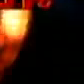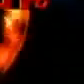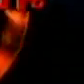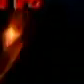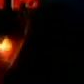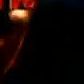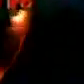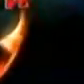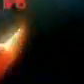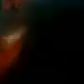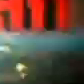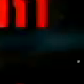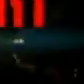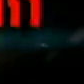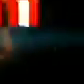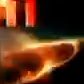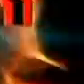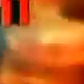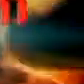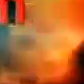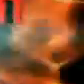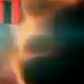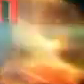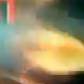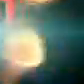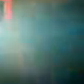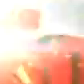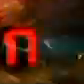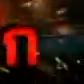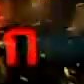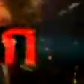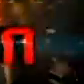จาะข่าวร้อนล้วงข่าวลึก